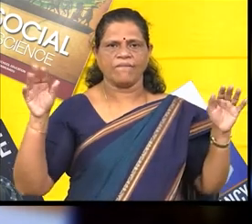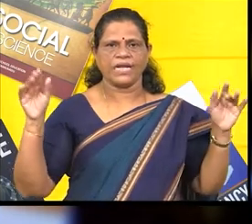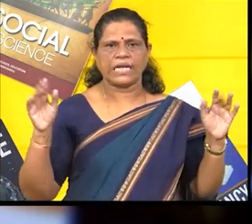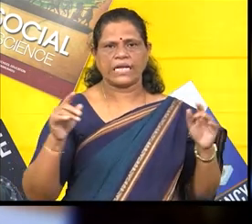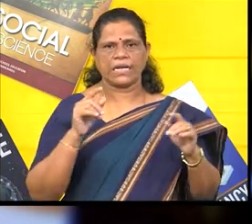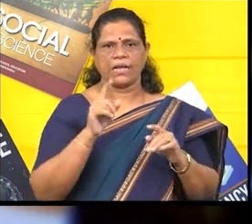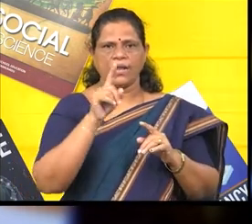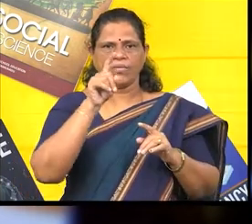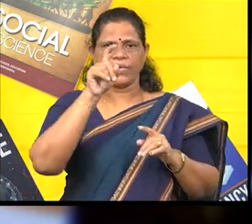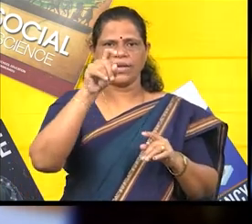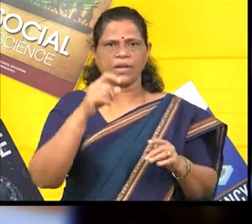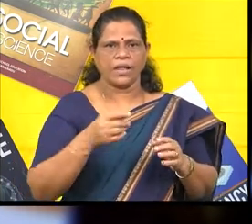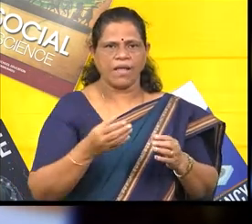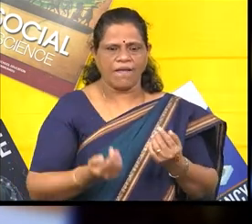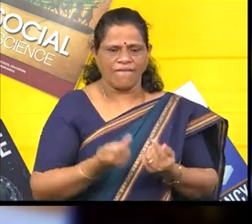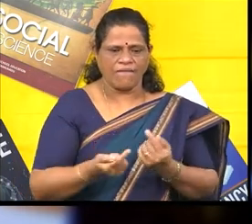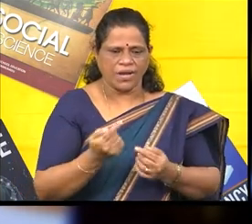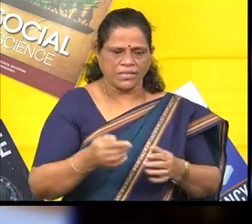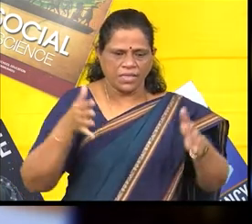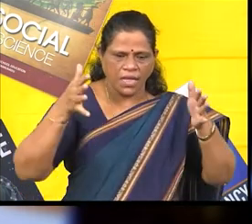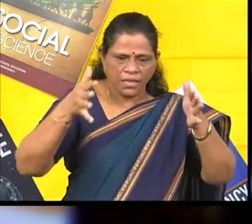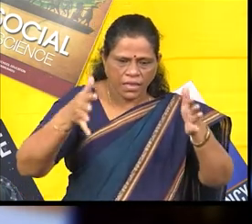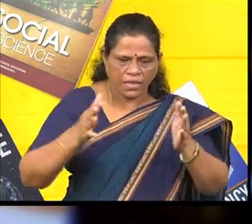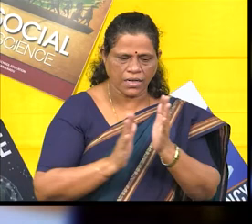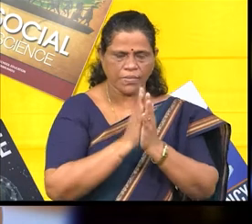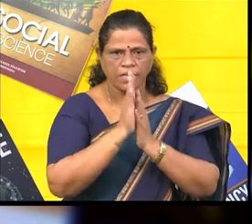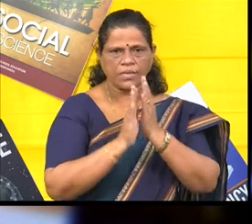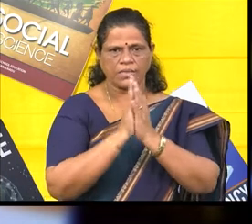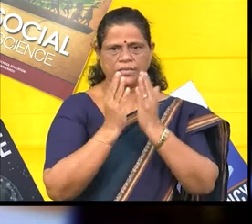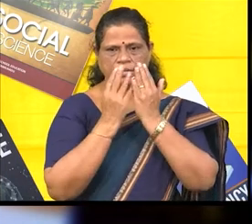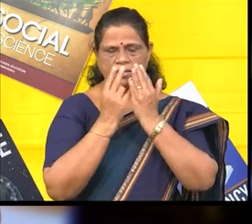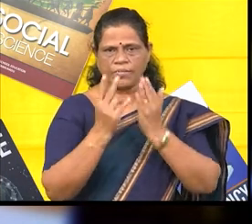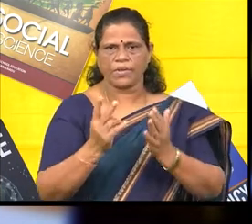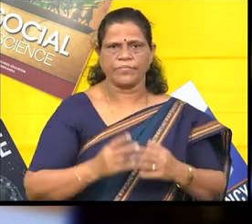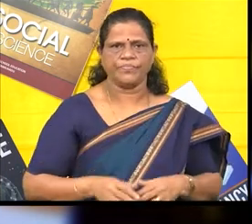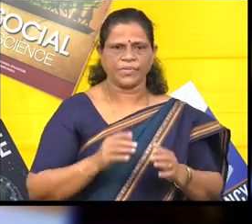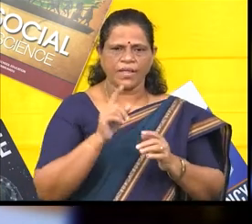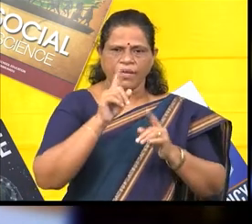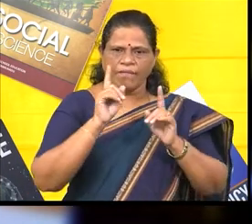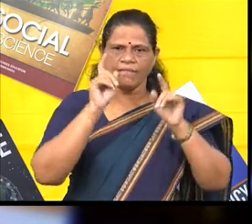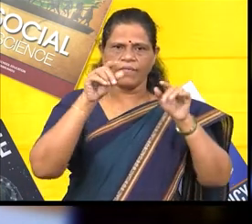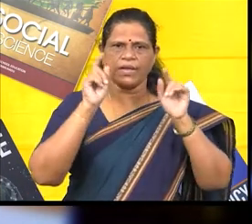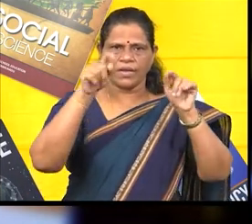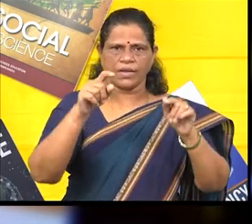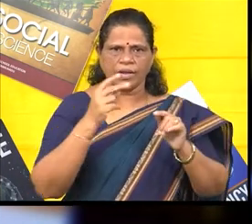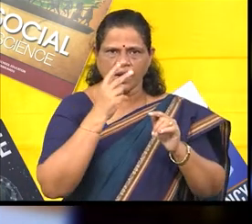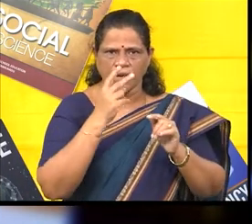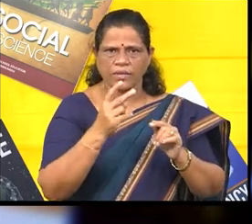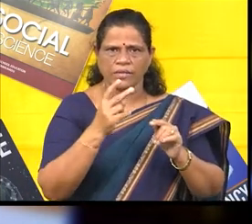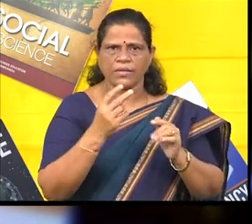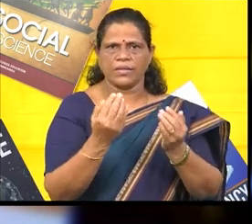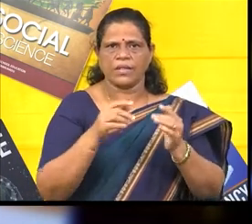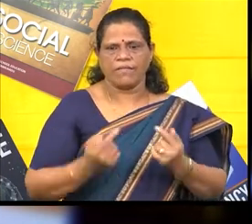வெட்டுக்கிளிகள், பாலைவன வெட்டுக்கிளிகள் விளைச்சலை அதிகமாக தாக்கின அப்படின்னு நம்ம செய்தித்தாள்களில் படித்தோம். அந்த வெட்டுக்கிளிகளை வந்து